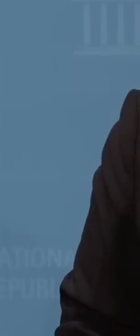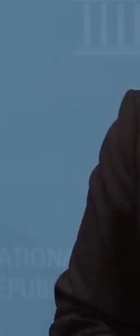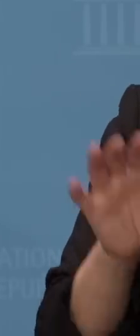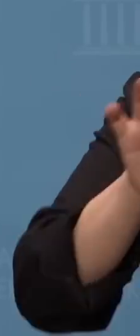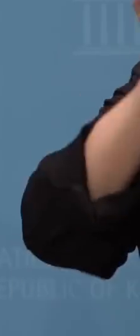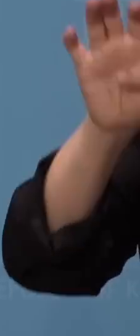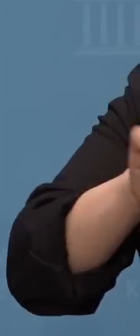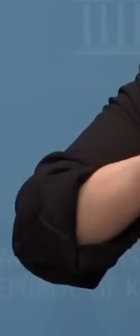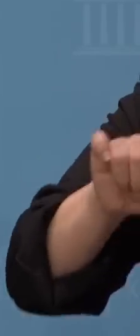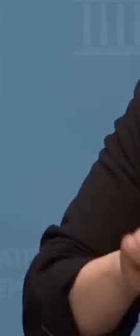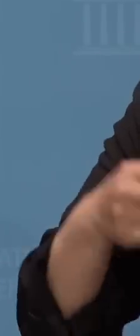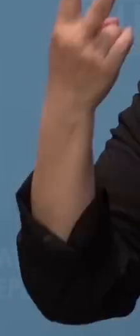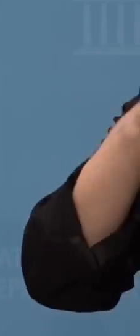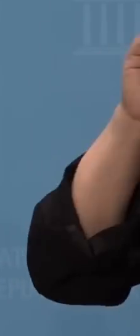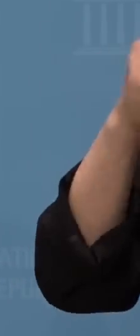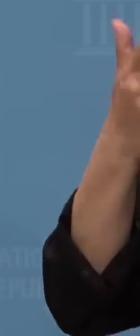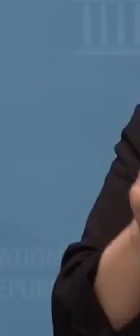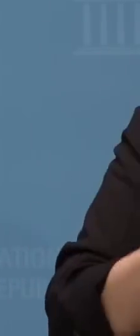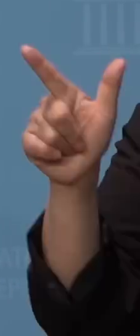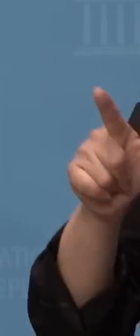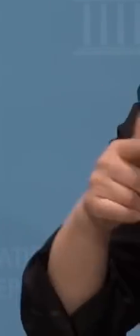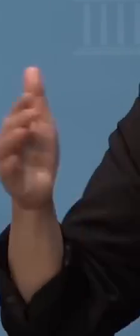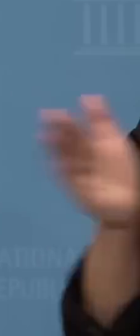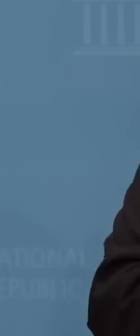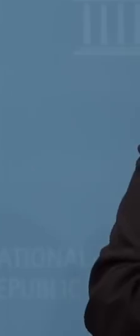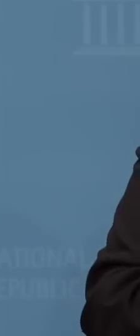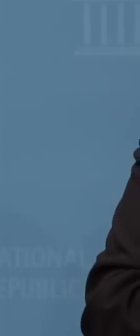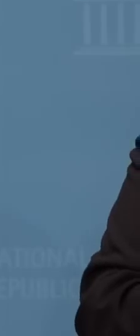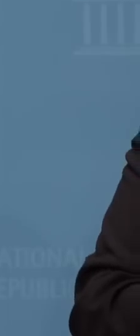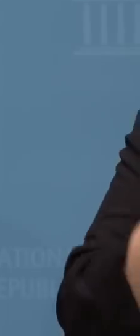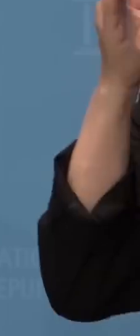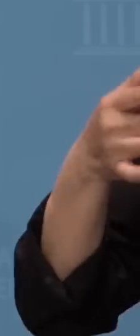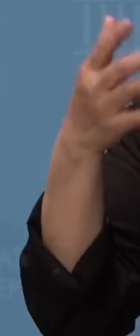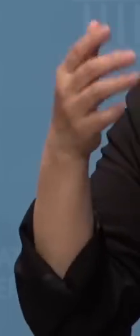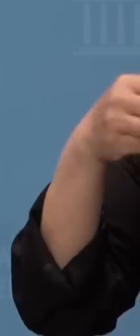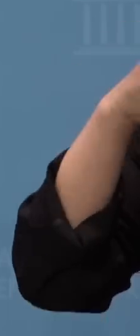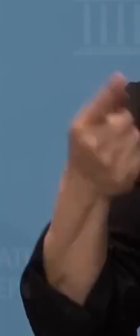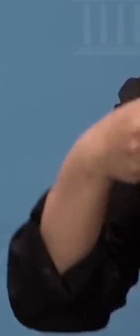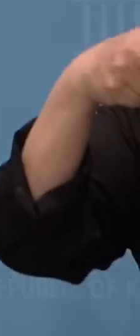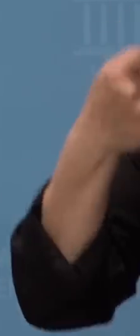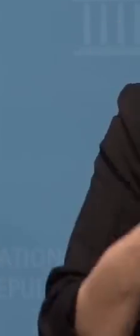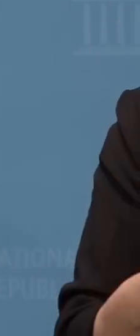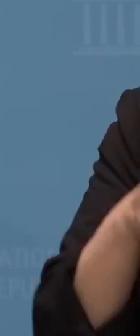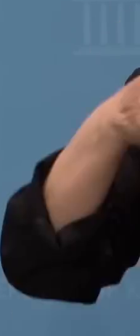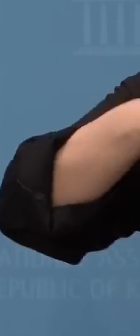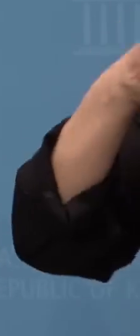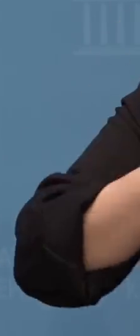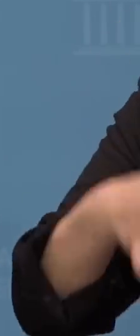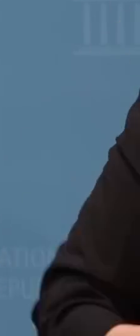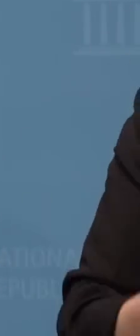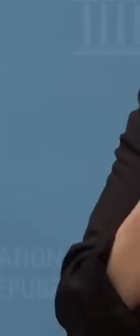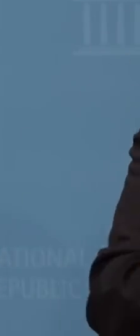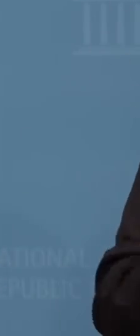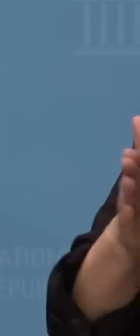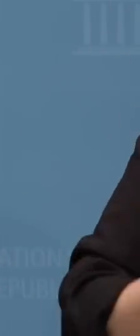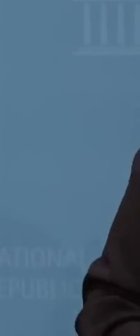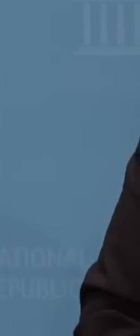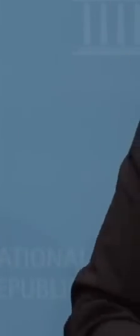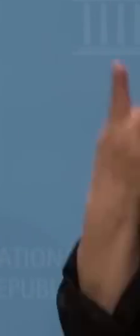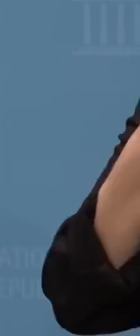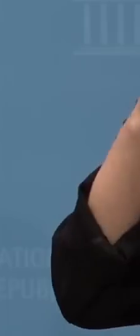유럽연합은 2026년부터 탄소 국경세를 본격 시행하기로 되어 있고 탄소 배출권 무상 할당도